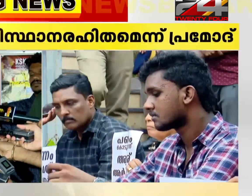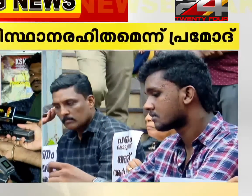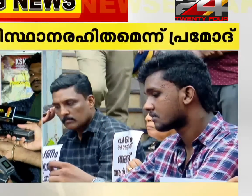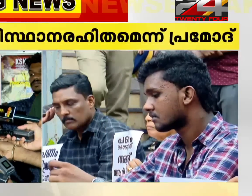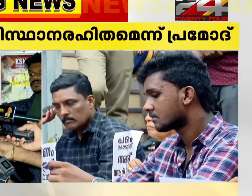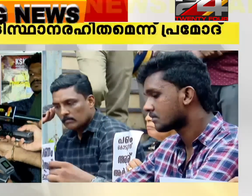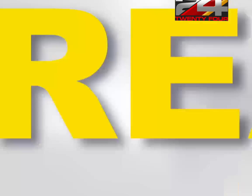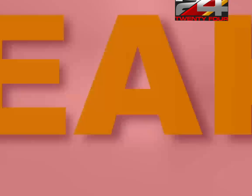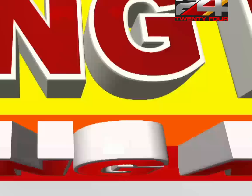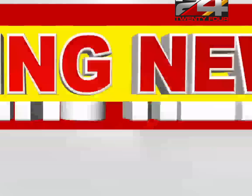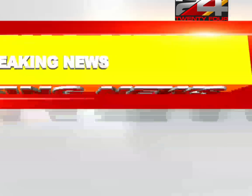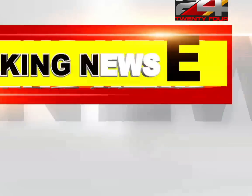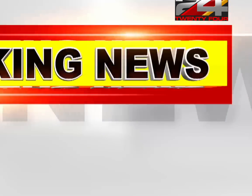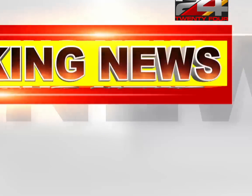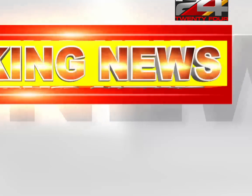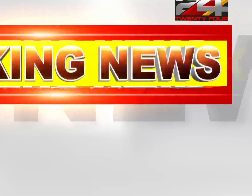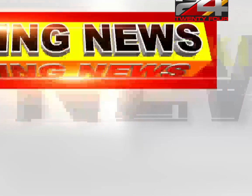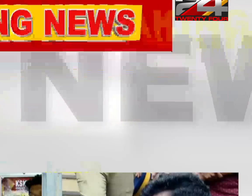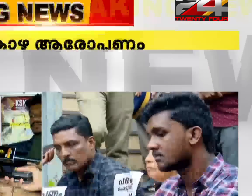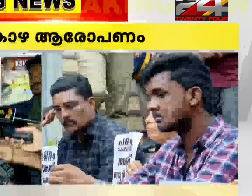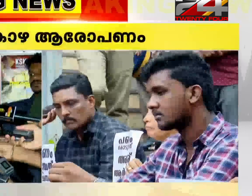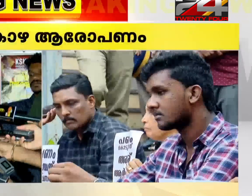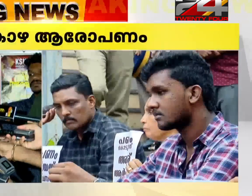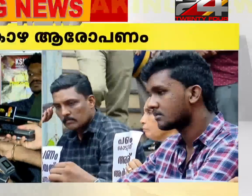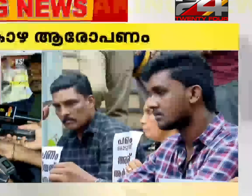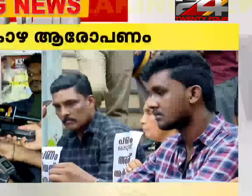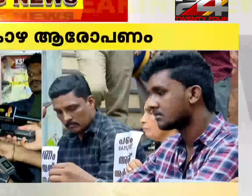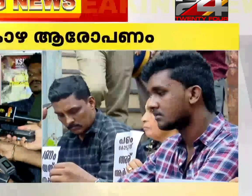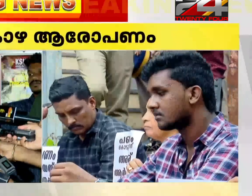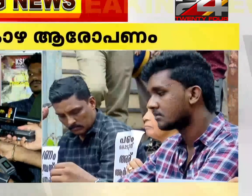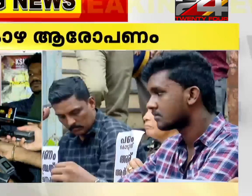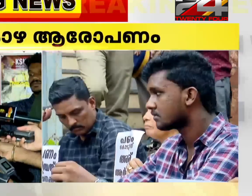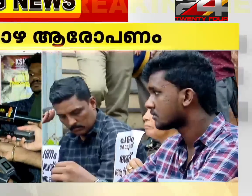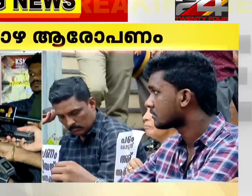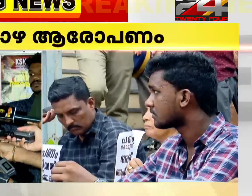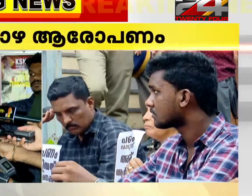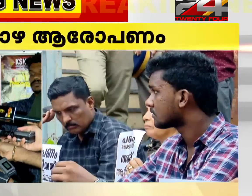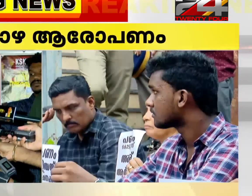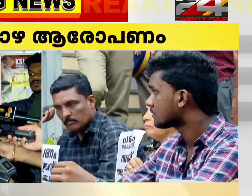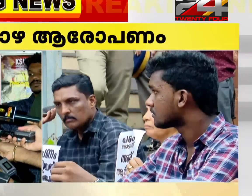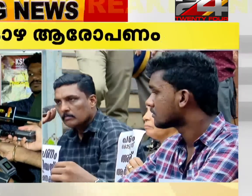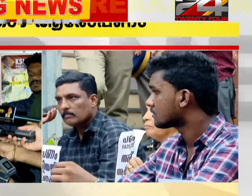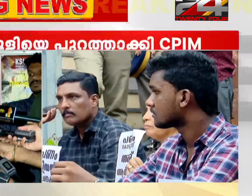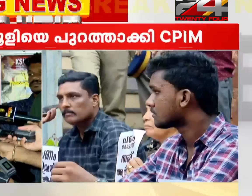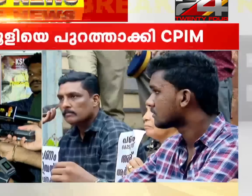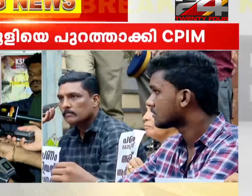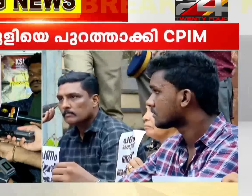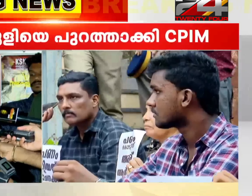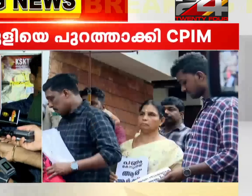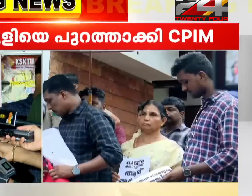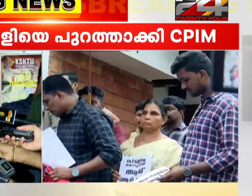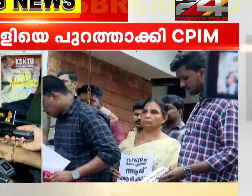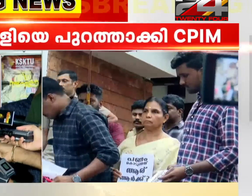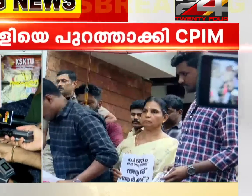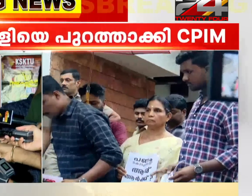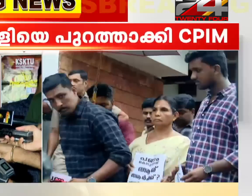നിന്ന് പുറത്താക്കണമെന്ന് തീരുമാനിക്കുകയും ചെയ്തു. ആ കാര്യം കോഴിക്കോട് ടൗൺ ഏരിയ കമ്മിറ്റിയിൽ സഖാവിൻ്റെ ഘടകമായ പാർട്ടി ഏരിയ